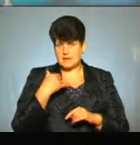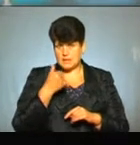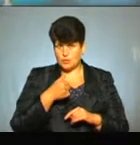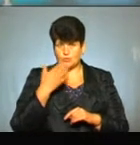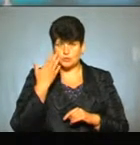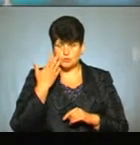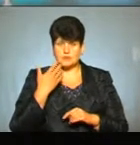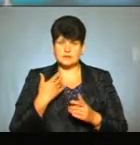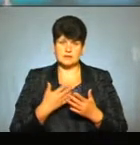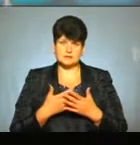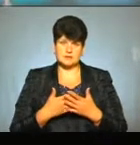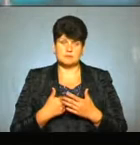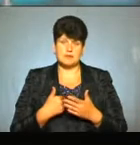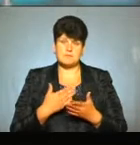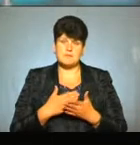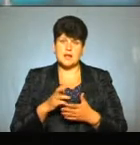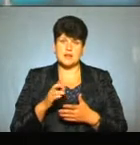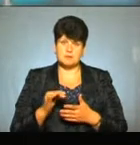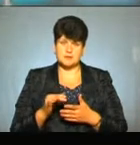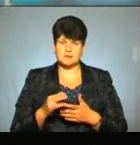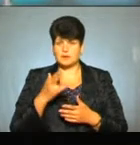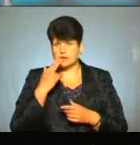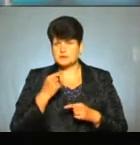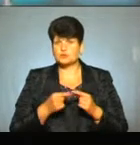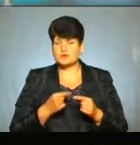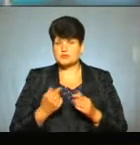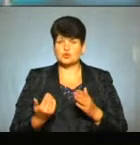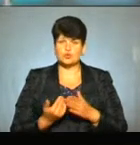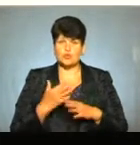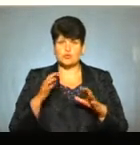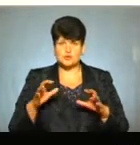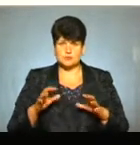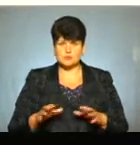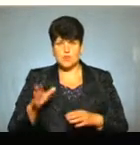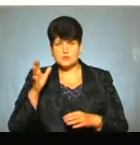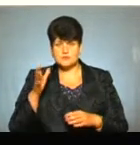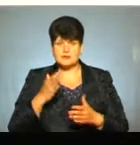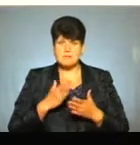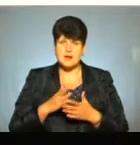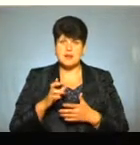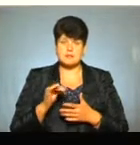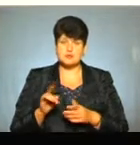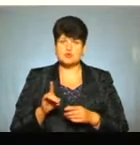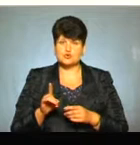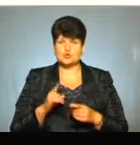5 років, коли б ми, скажімо, мали би адаптуватися вже до нового закону про освіту, мали